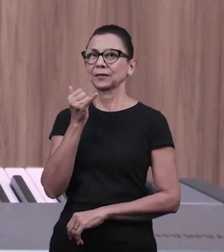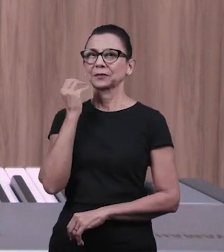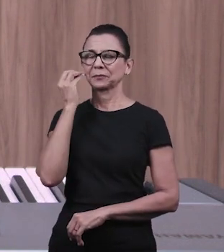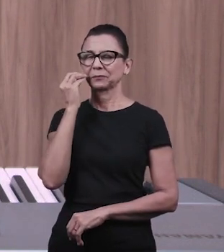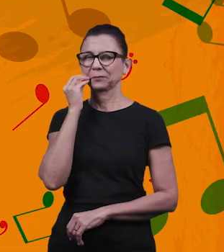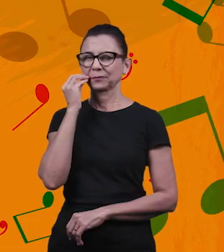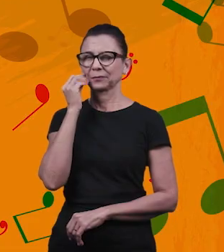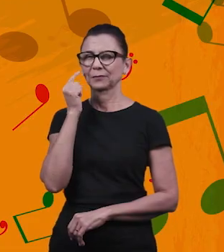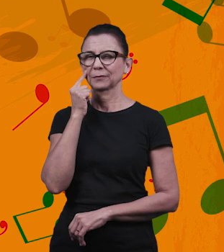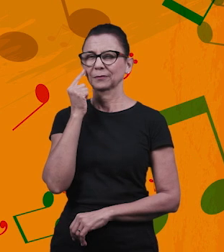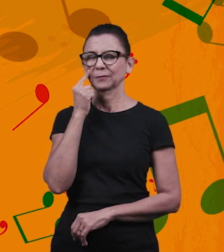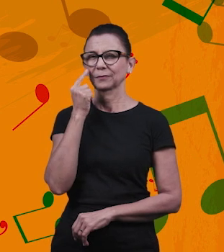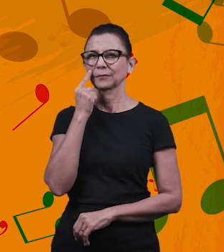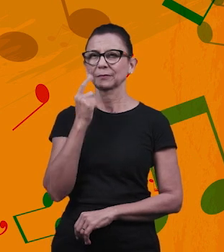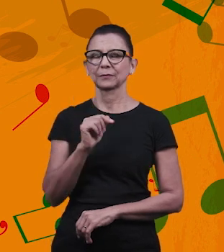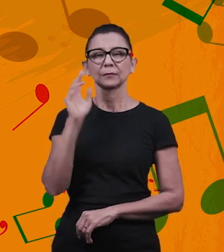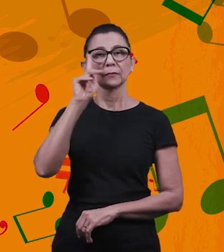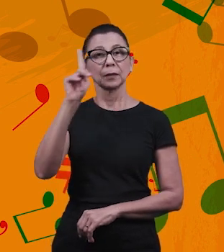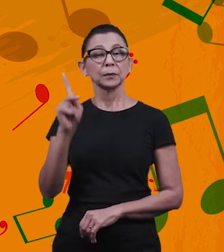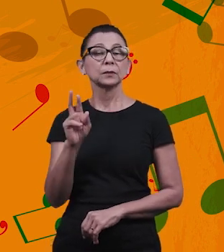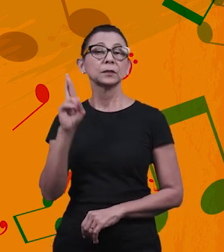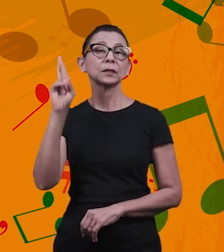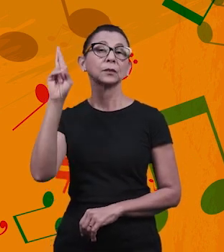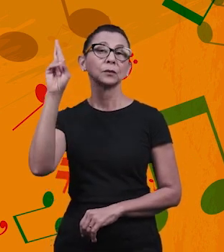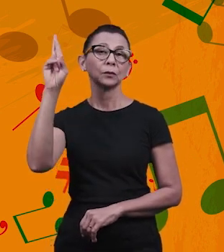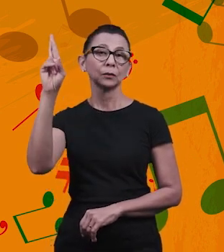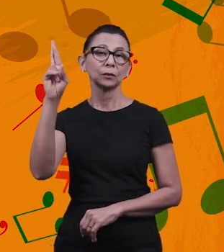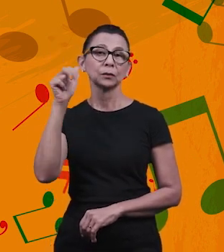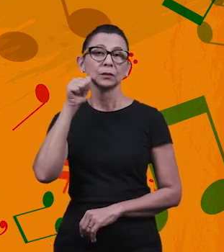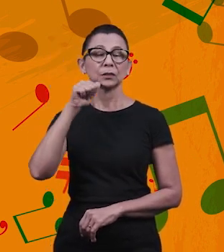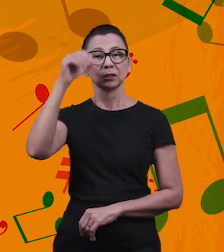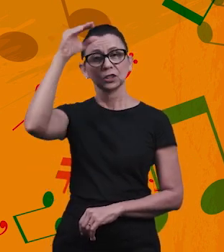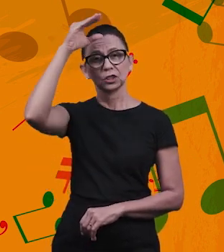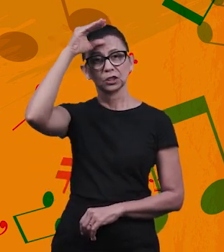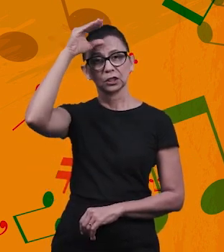послушаем. Мир Господа Иисуса, тетя Женаина.